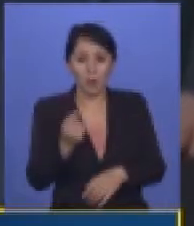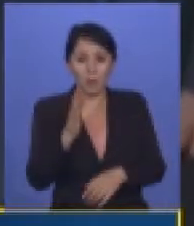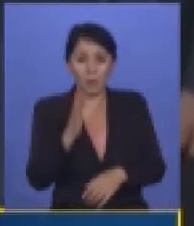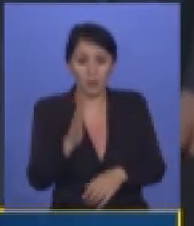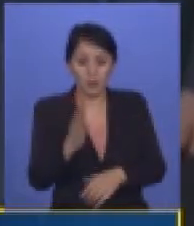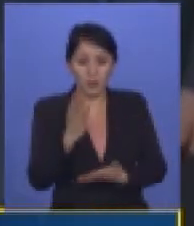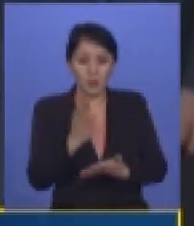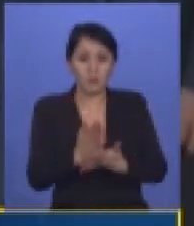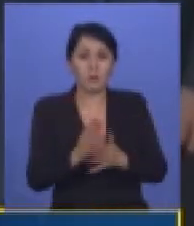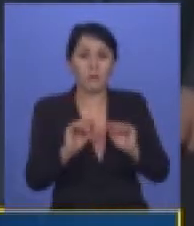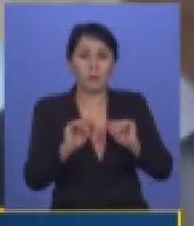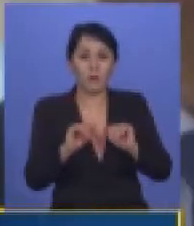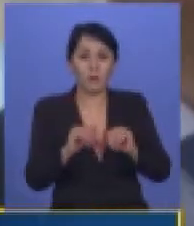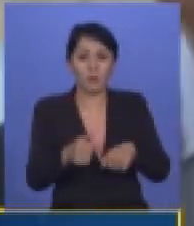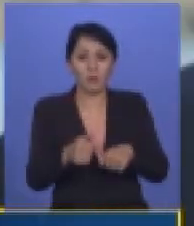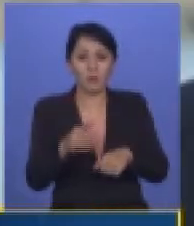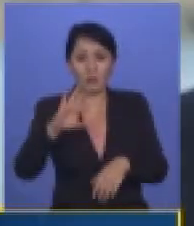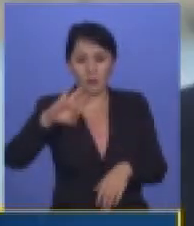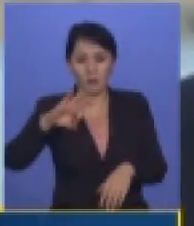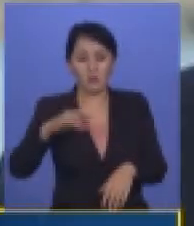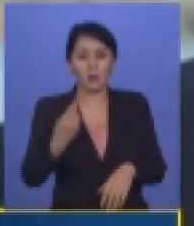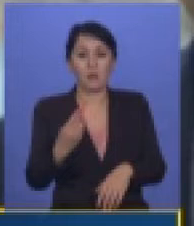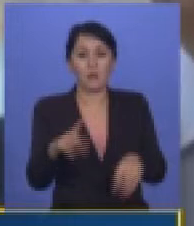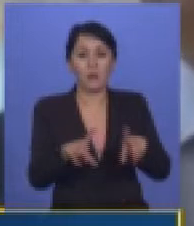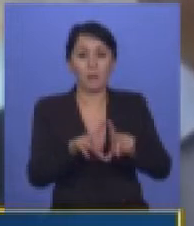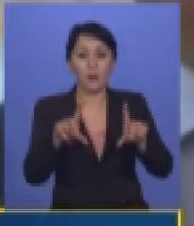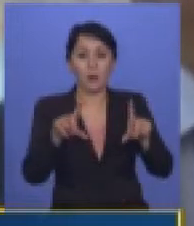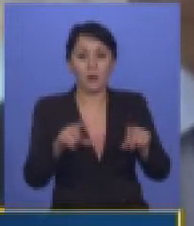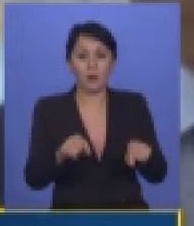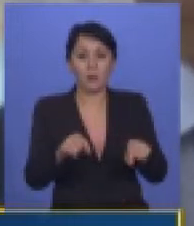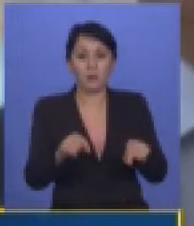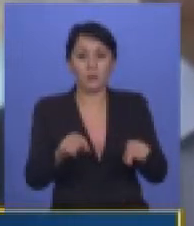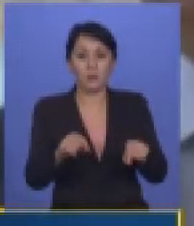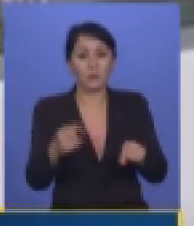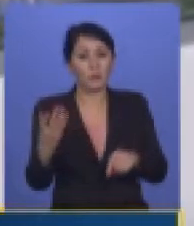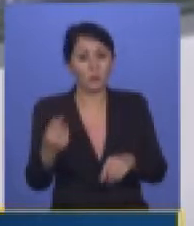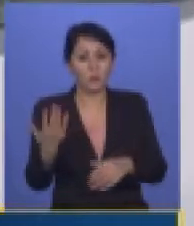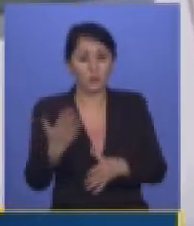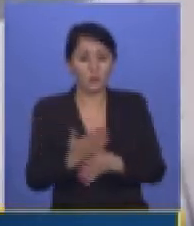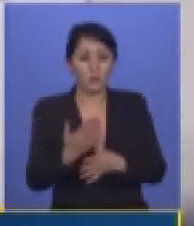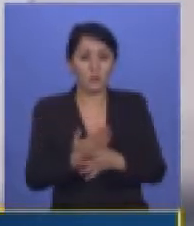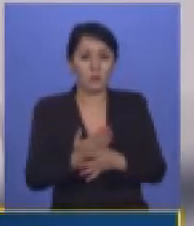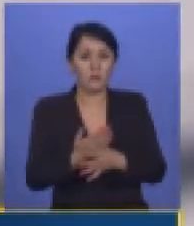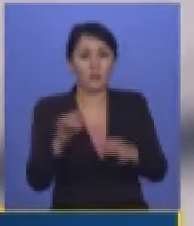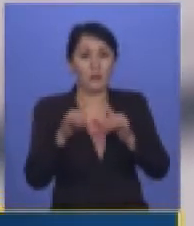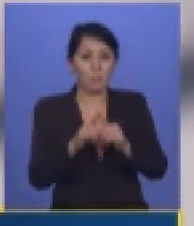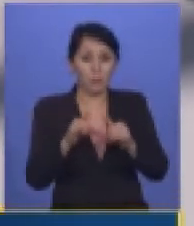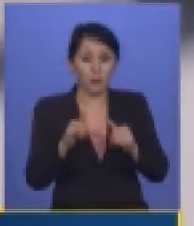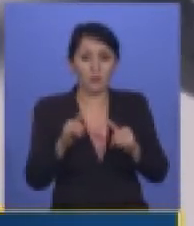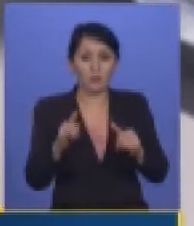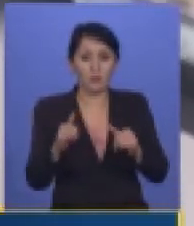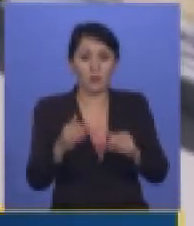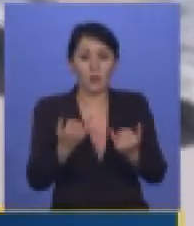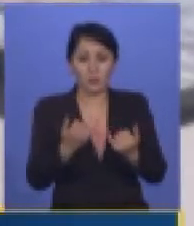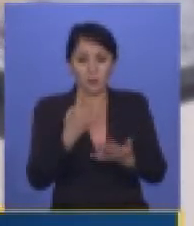если есть возможность увеличить. Это социальных объектов, это спортсооружение, инфраструктура. Здесь вот я